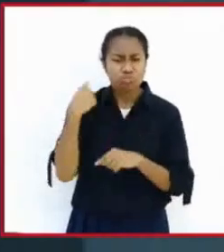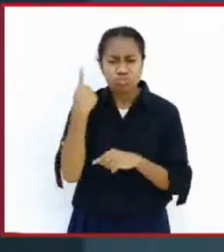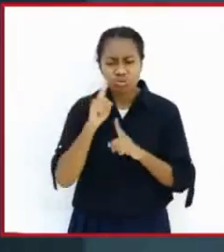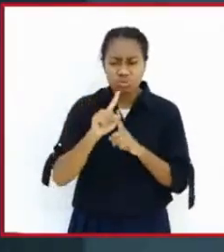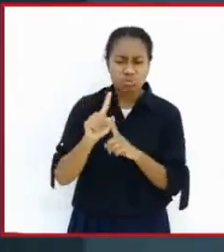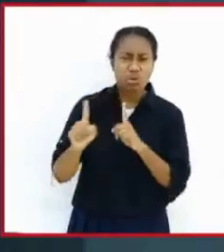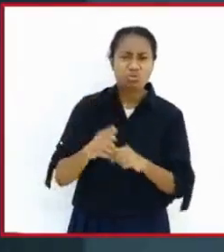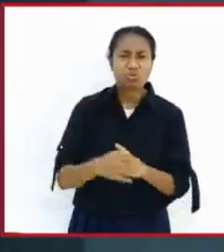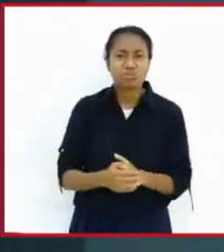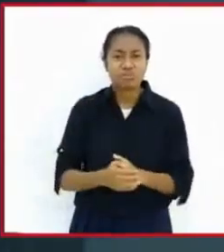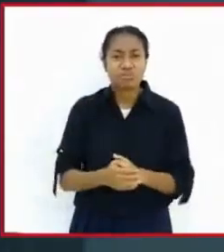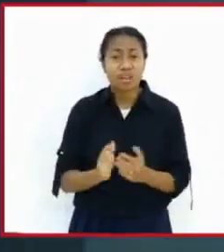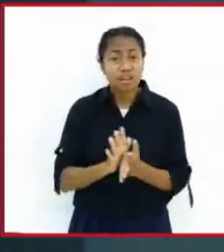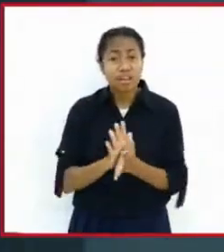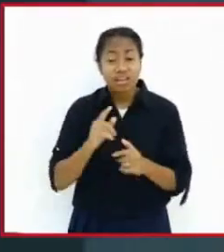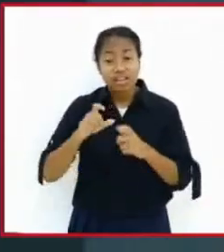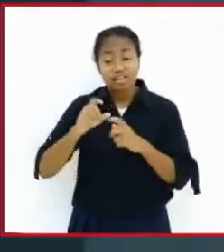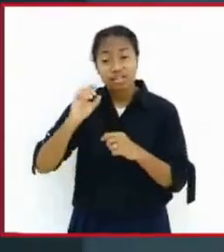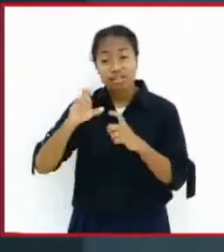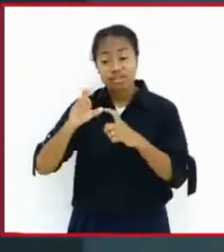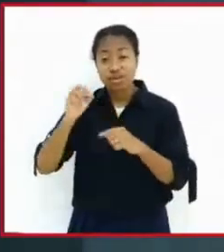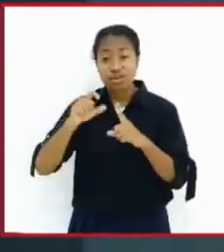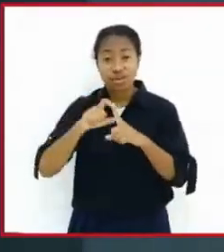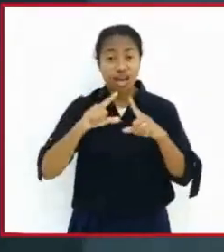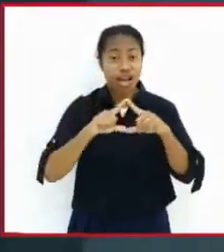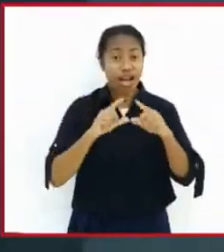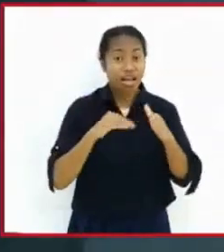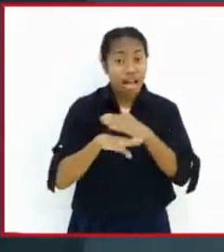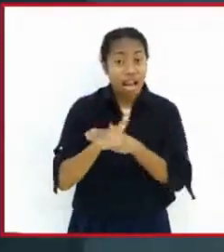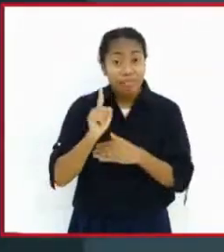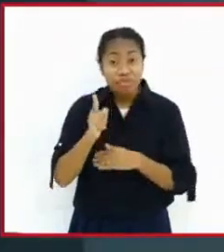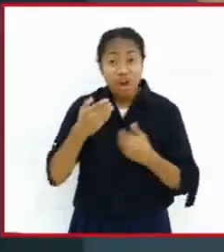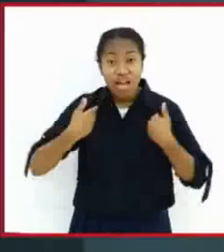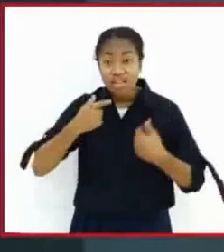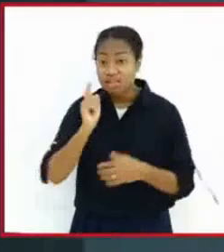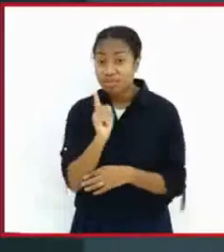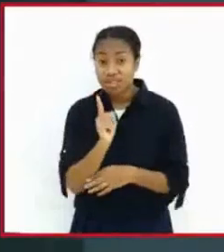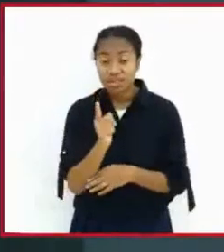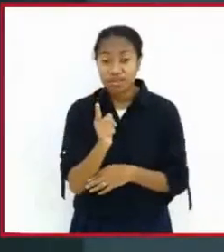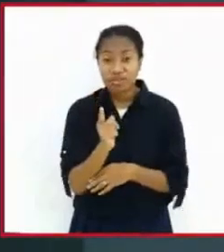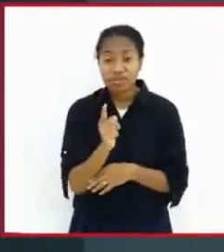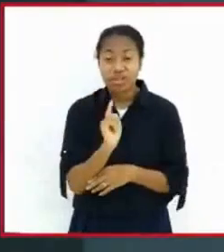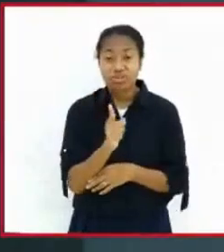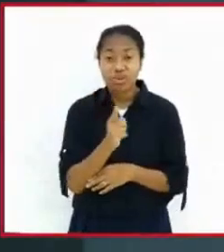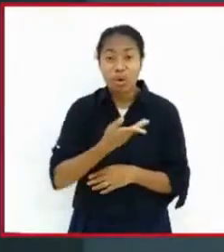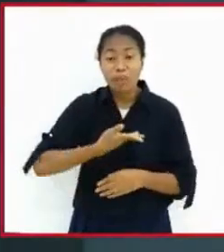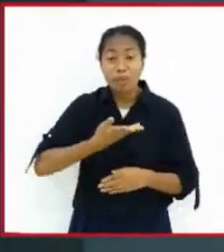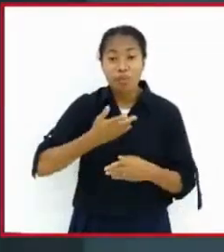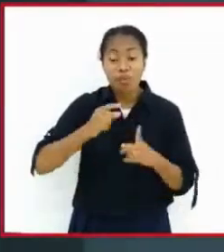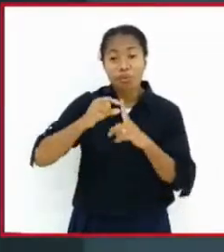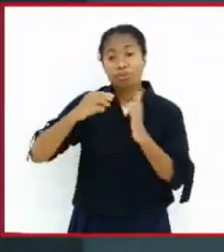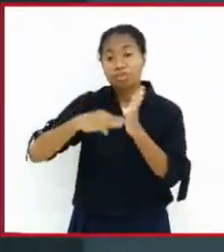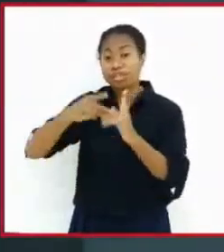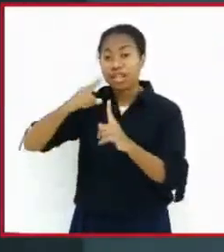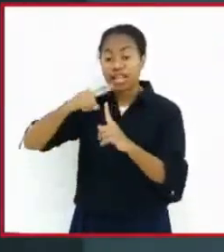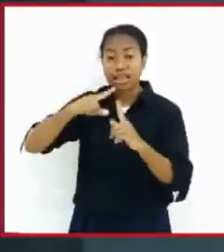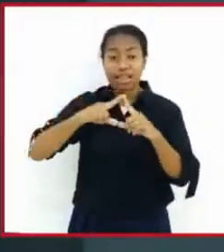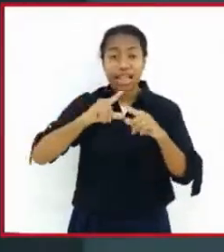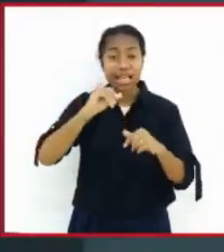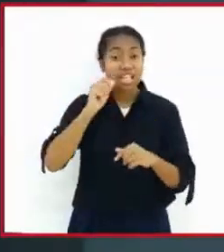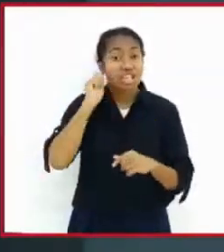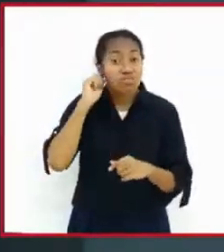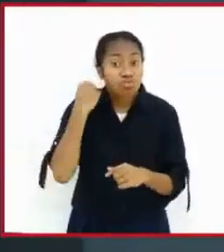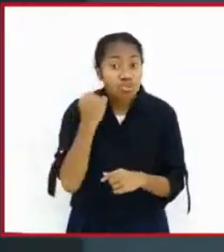dan saudara-saudara di dalam keadaan seperti itu dia tidak bisa lagi menyertai Ibunya dan Kepala